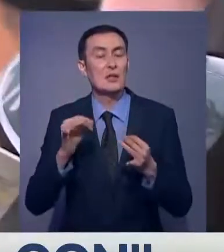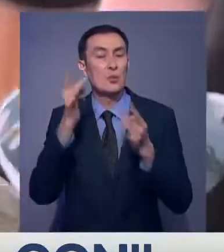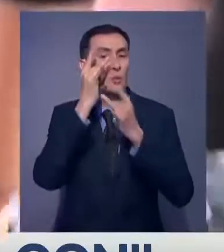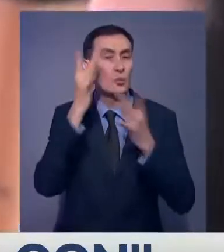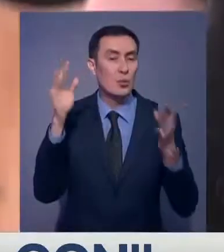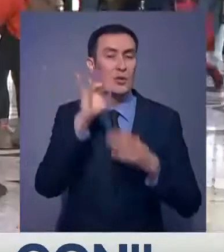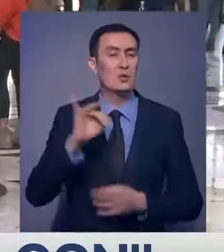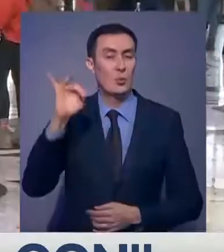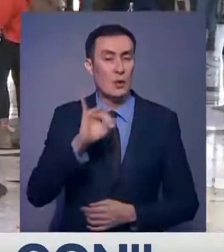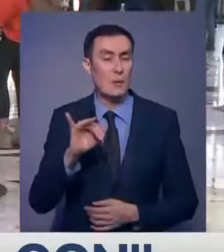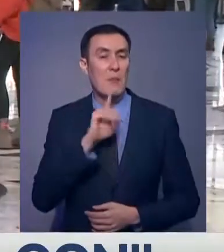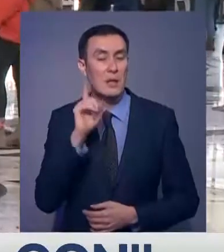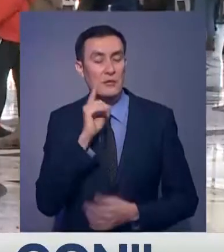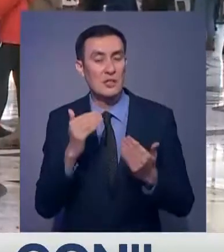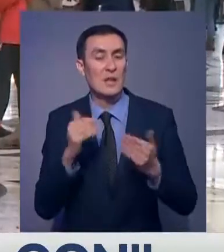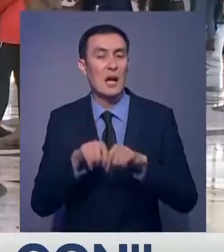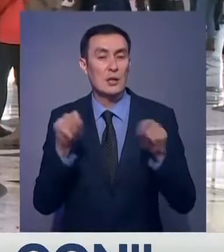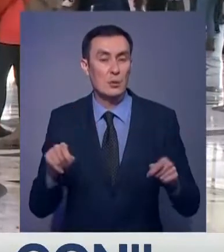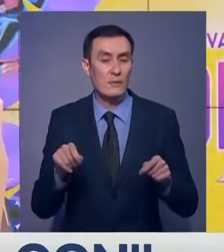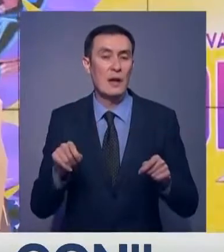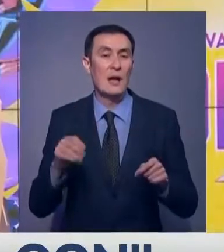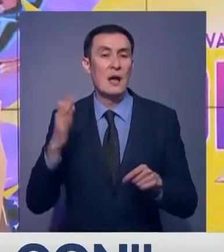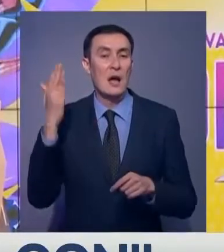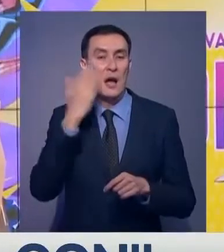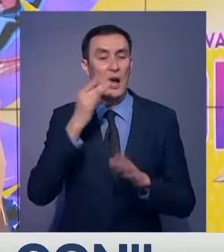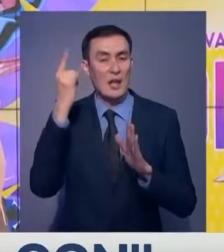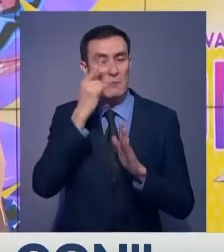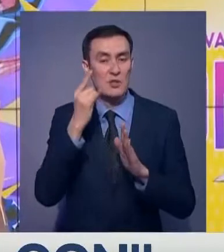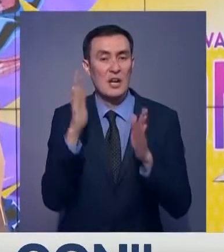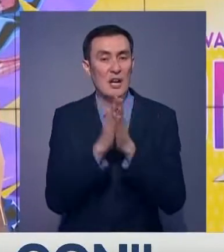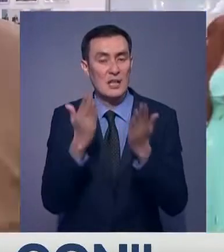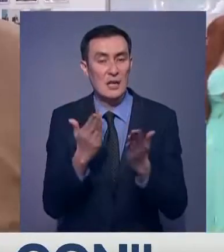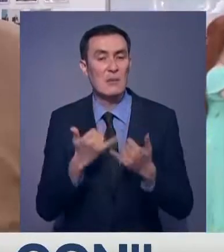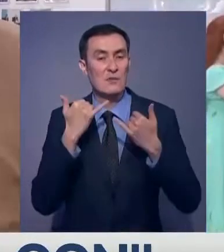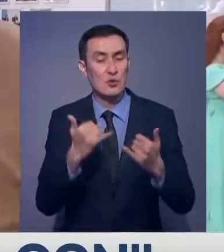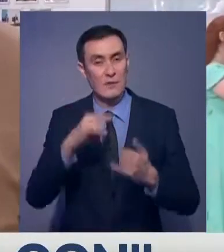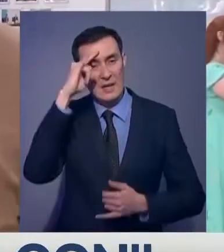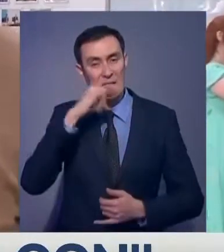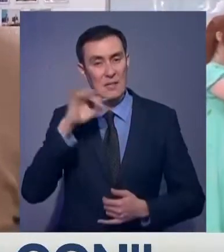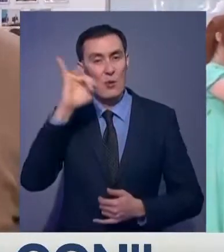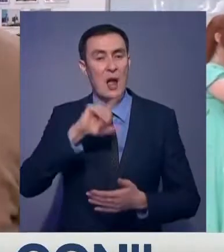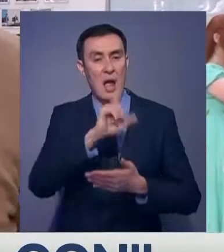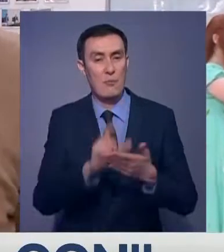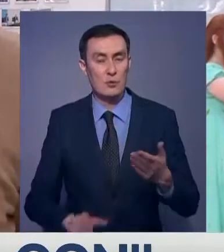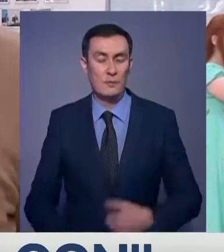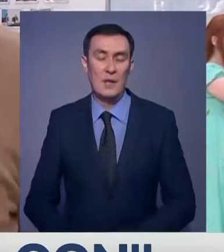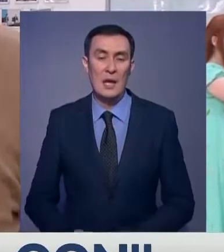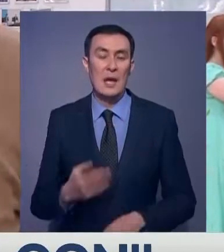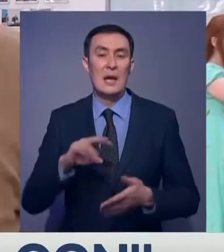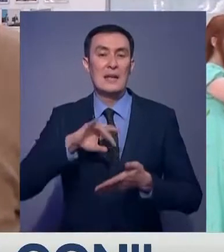культуре. Теперь остается создать целую серию анимешных книг, посвященных казахскому эпосу. Целью данного проекта является